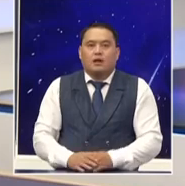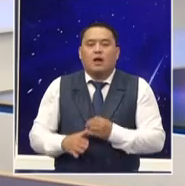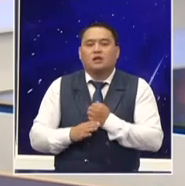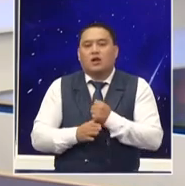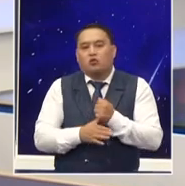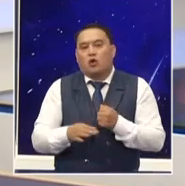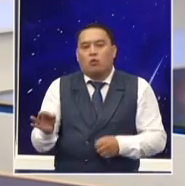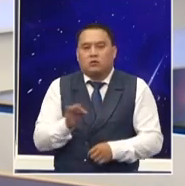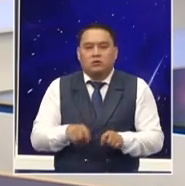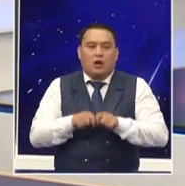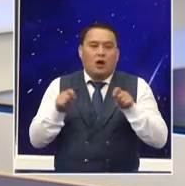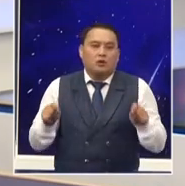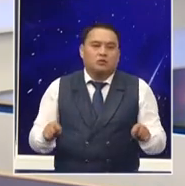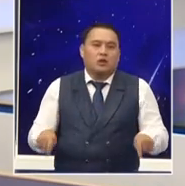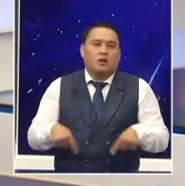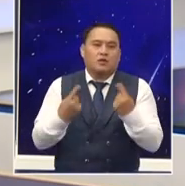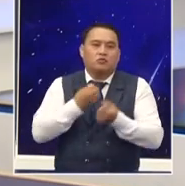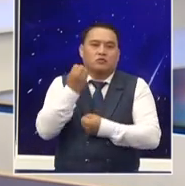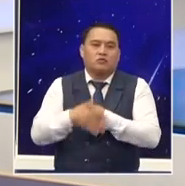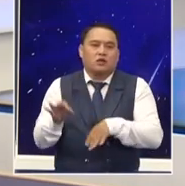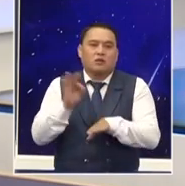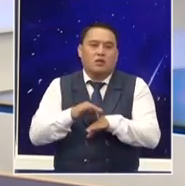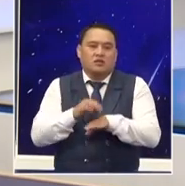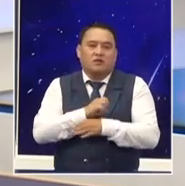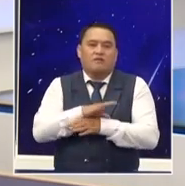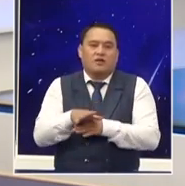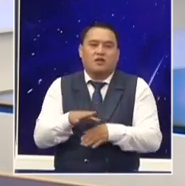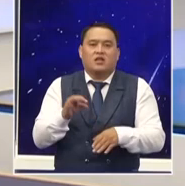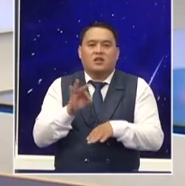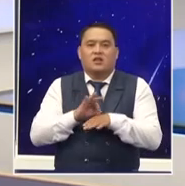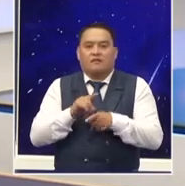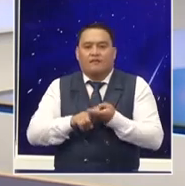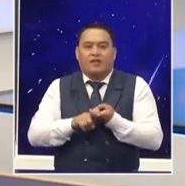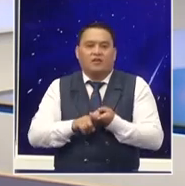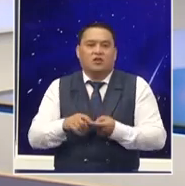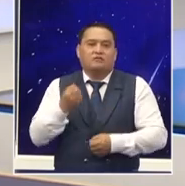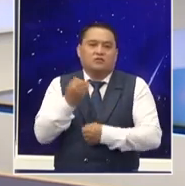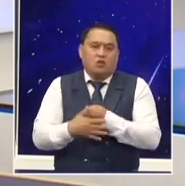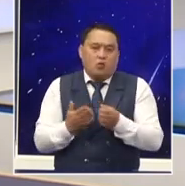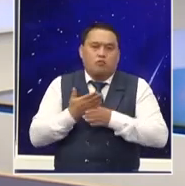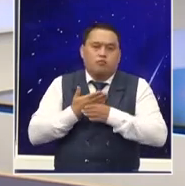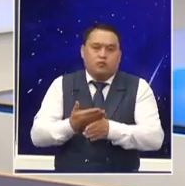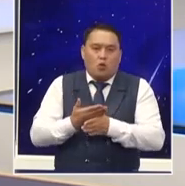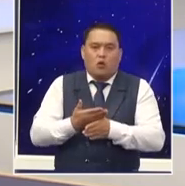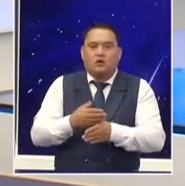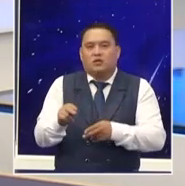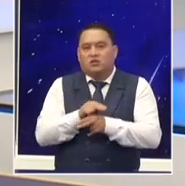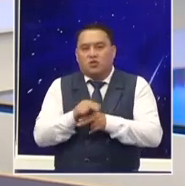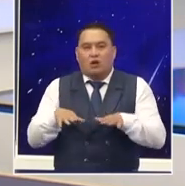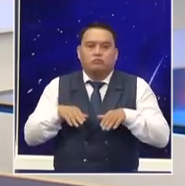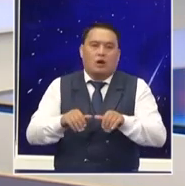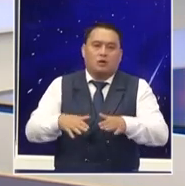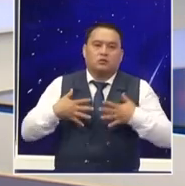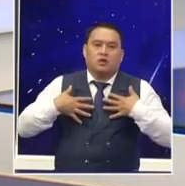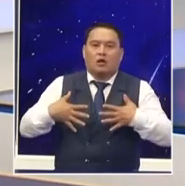области откроются реабилитационные центры для переболевших коронавирусной инфекцией. В центре будут оказывать такие услуги, как физиотерапия,